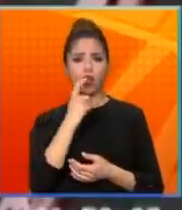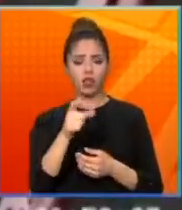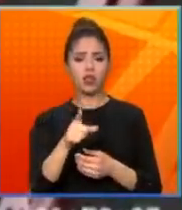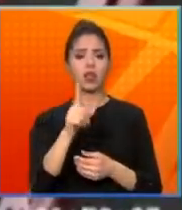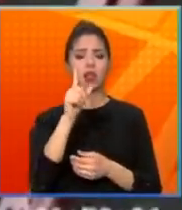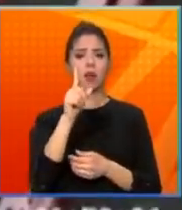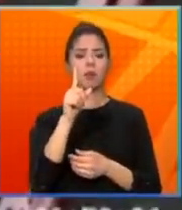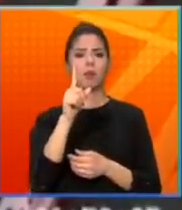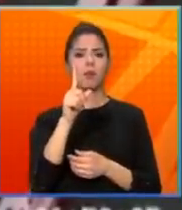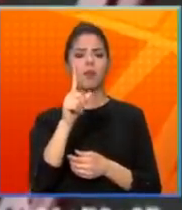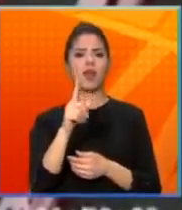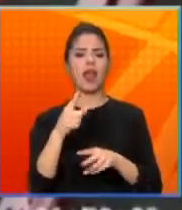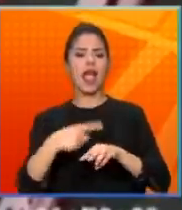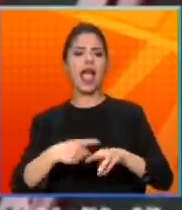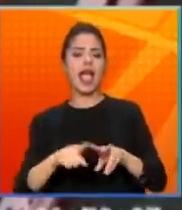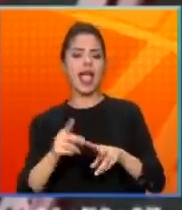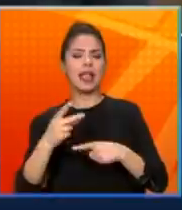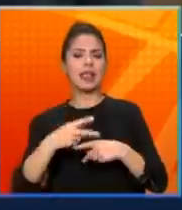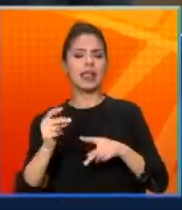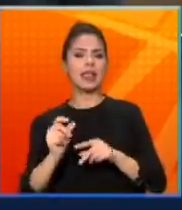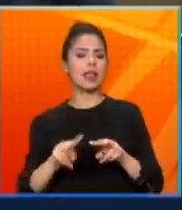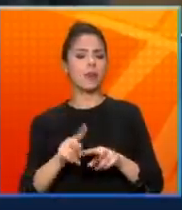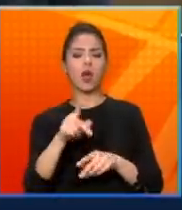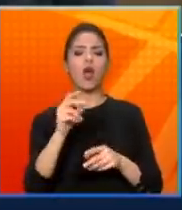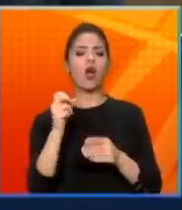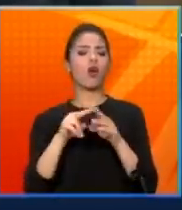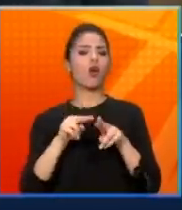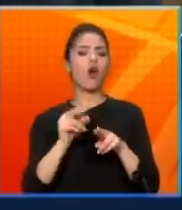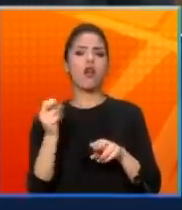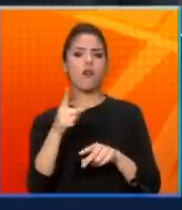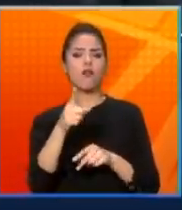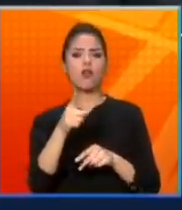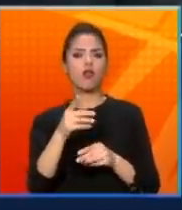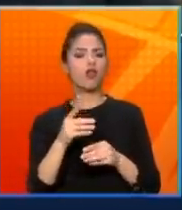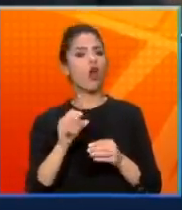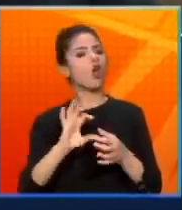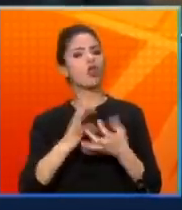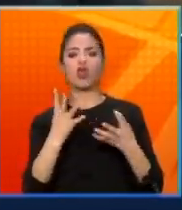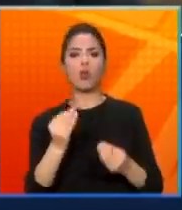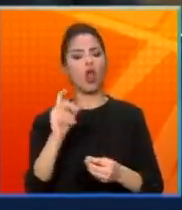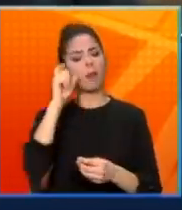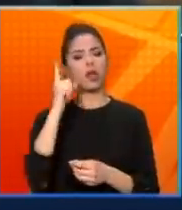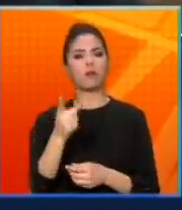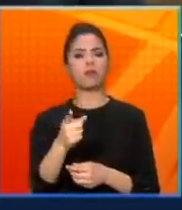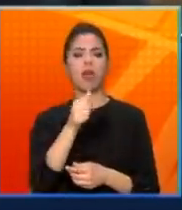bulduğu bir enzimin koronavirüse çare olabileceğini duyurdu. Bizim ortaya çıkardığımız sistemin önemli bir